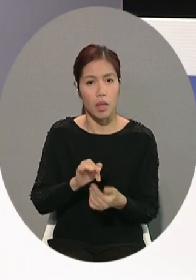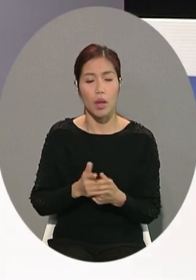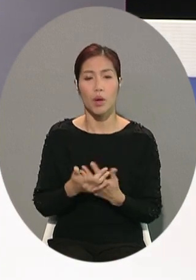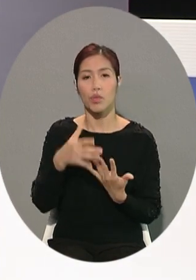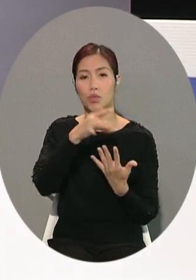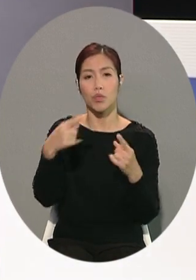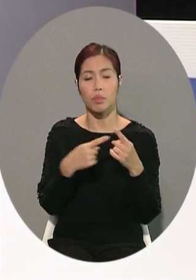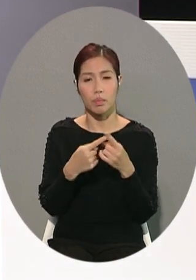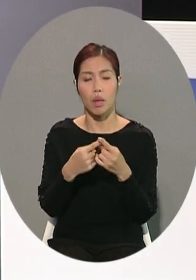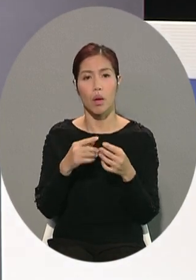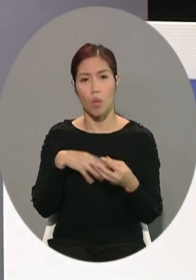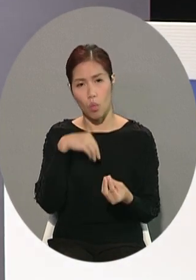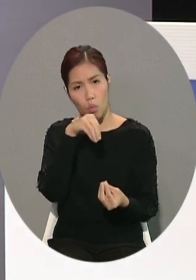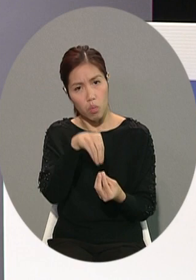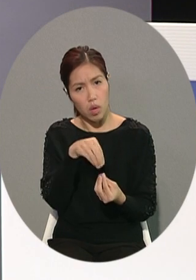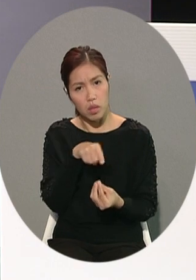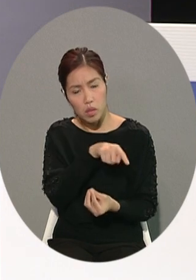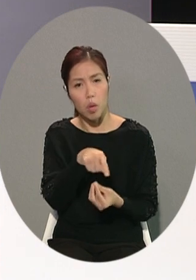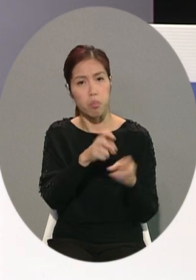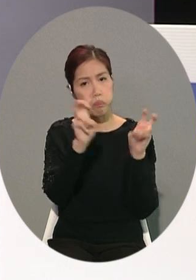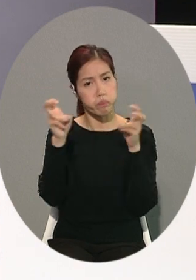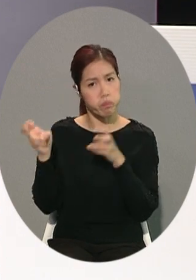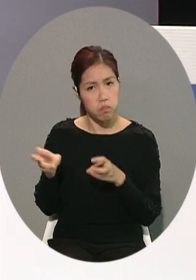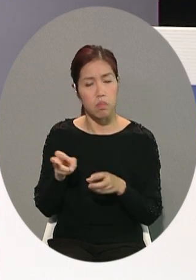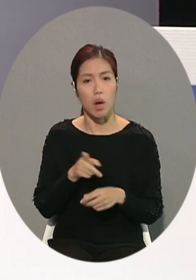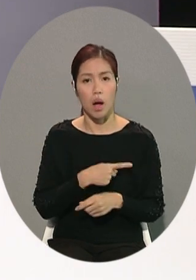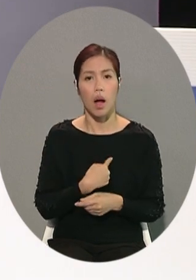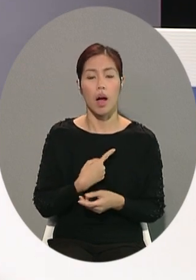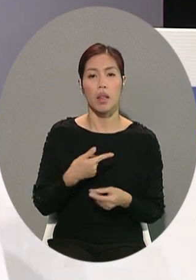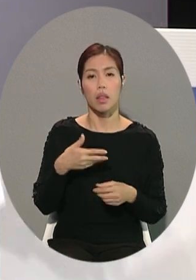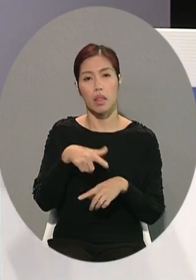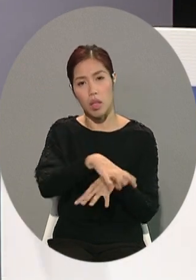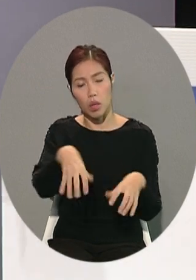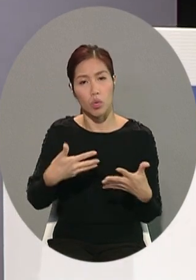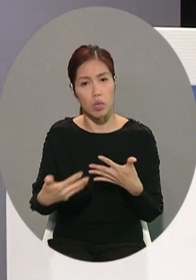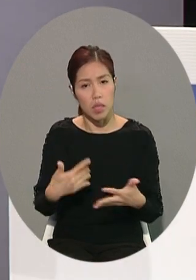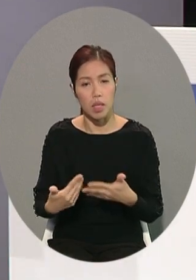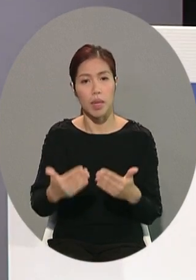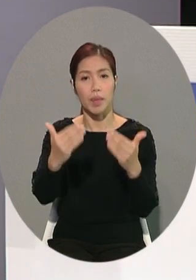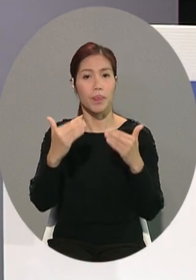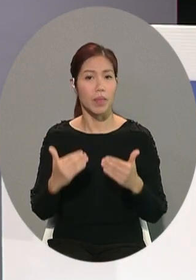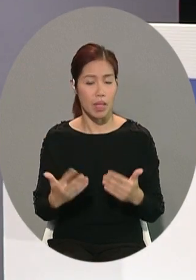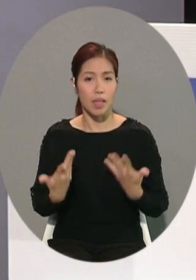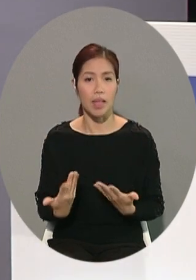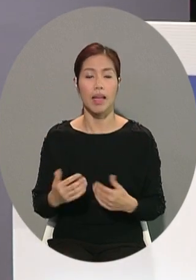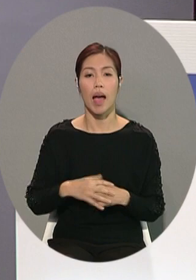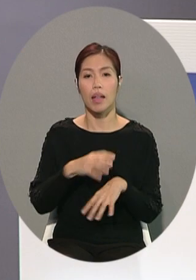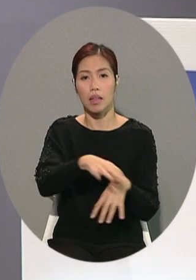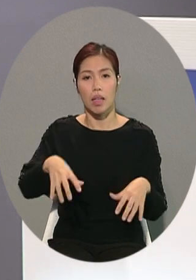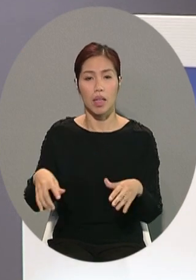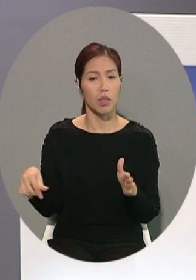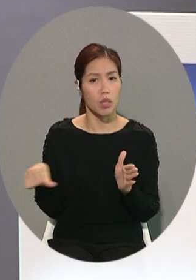會好關注候選人對於唔同議題嘅立場同埋一啲地區事務嘅。所以嚟緊呢個環節，我哋有地區之最，我手